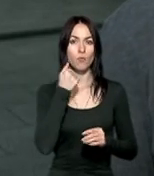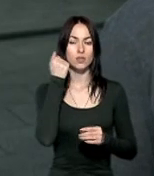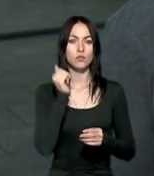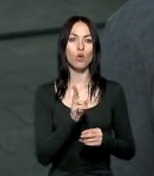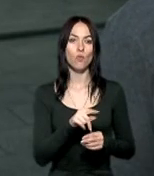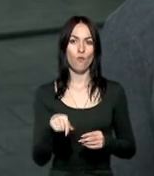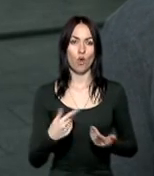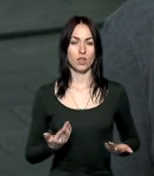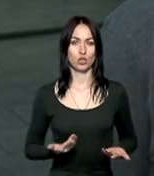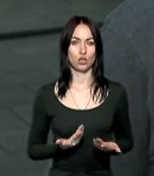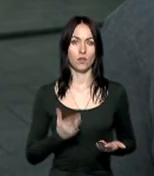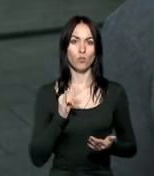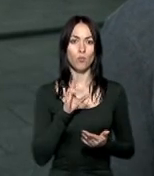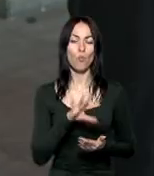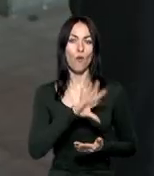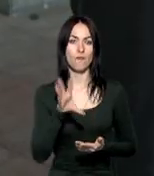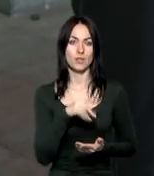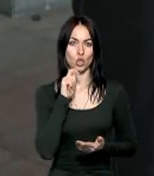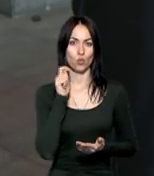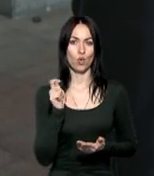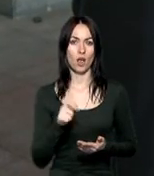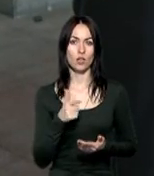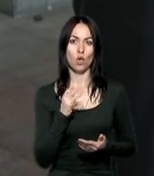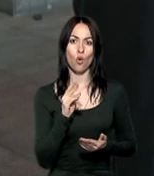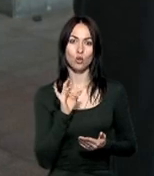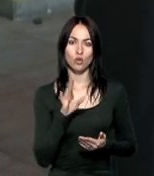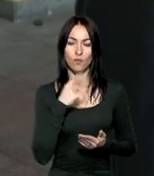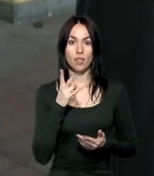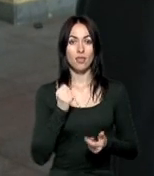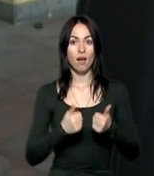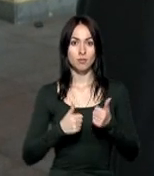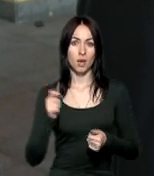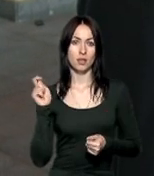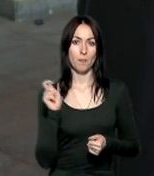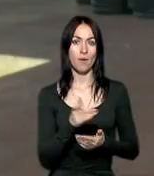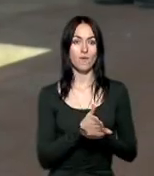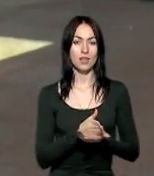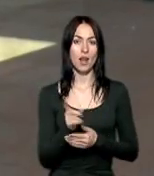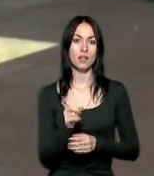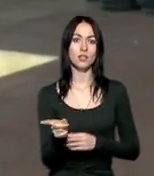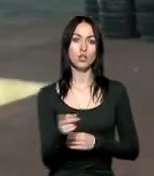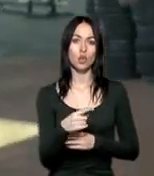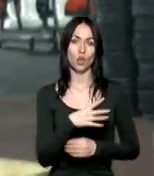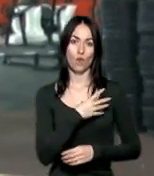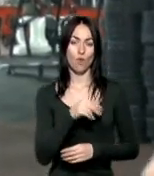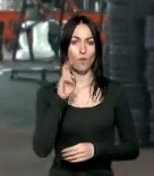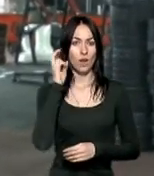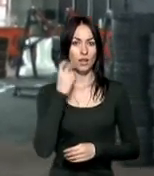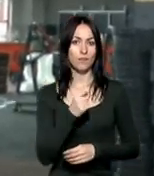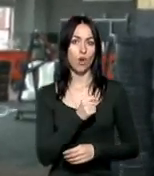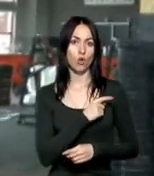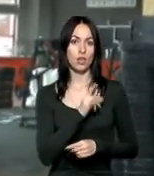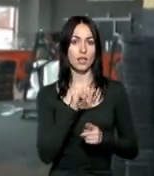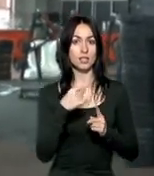мирному Харкові та й по всій Україні. Гончаров каже, на змагання приїдуть ветерани з Тернополя, Львова, Києва, Одеси та інших